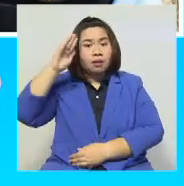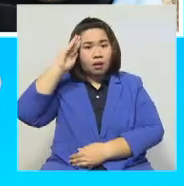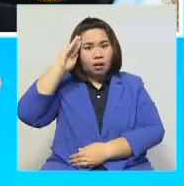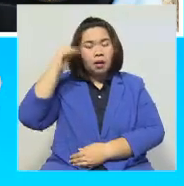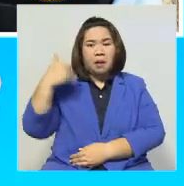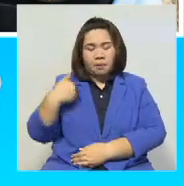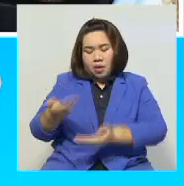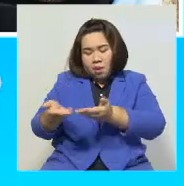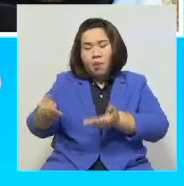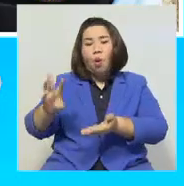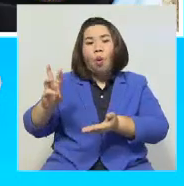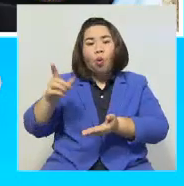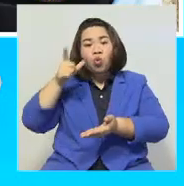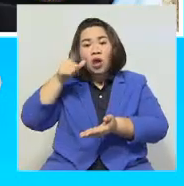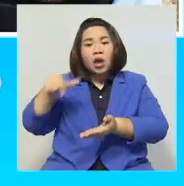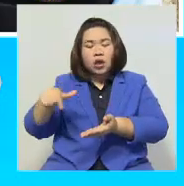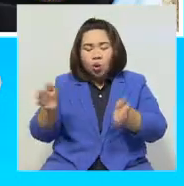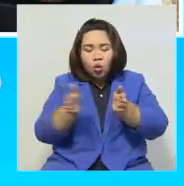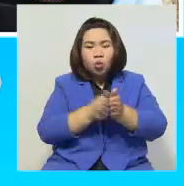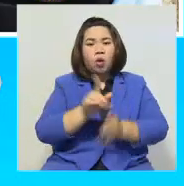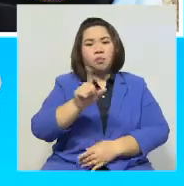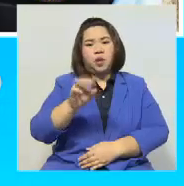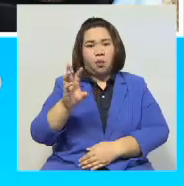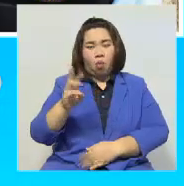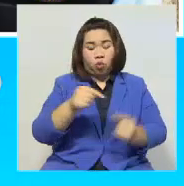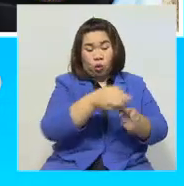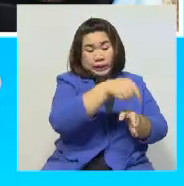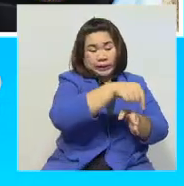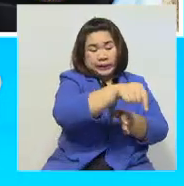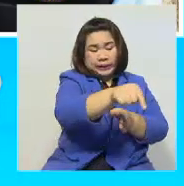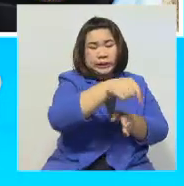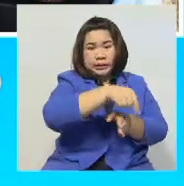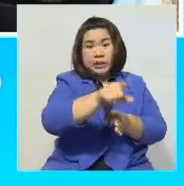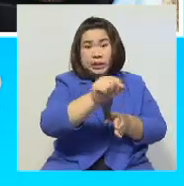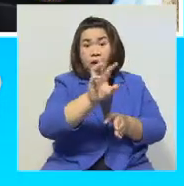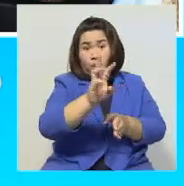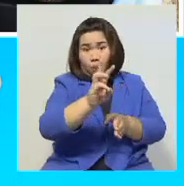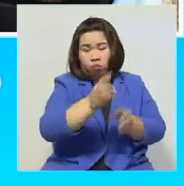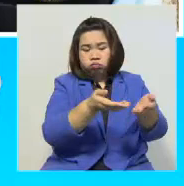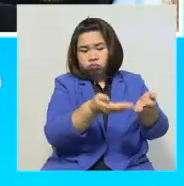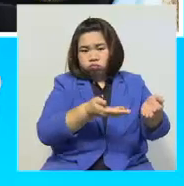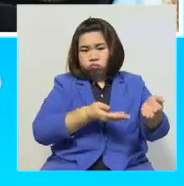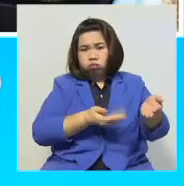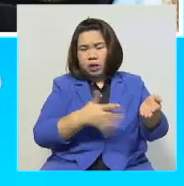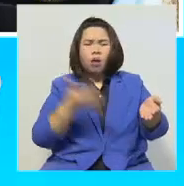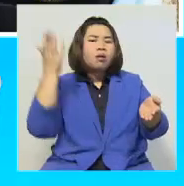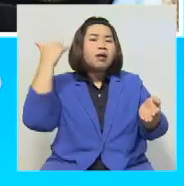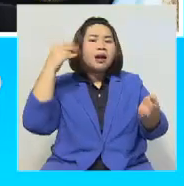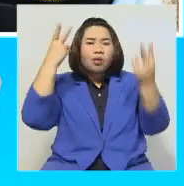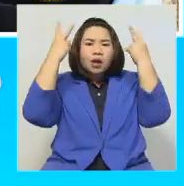มี6ลำใหญ่นะครับรวมแล้ว26ลำที่ปลายแม่น้ำก็คือที่วัดทุ่งตำหนักที่นายกรัฐมนตรีได้มาตรวจเยี่ยมเมื่อวันก่อนนะ